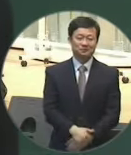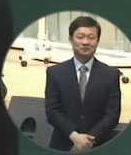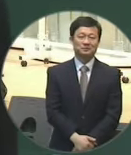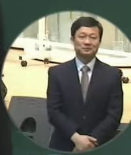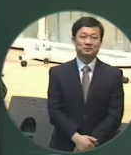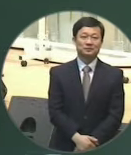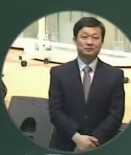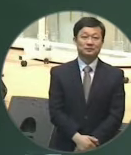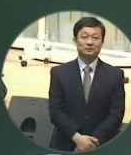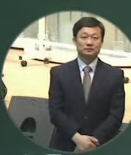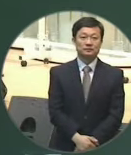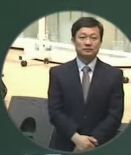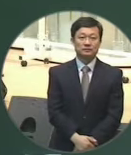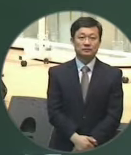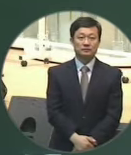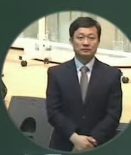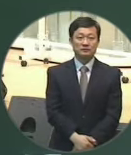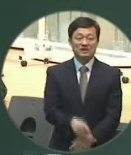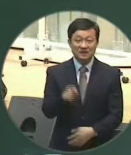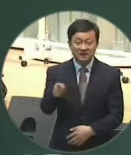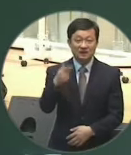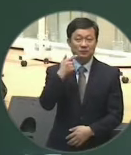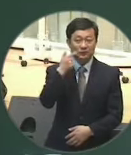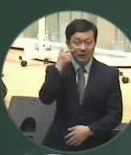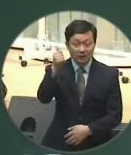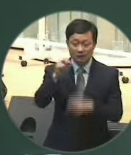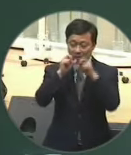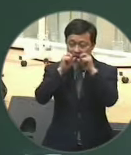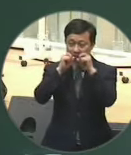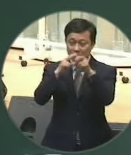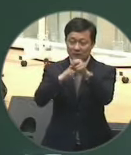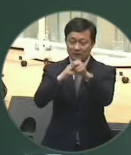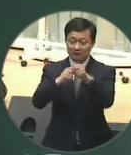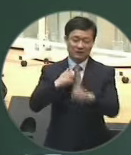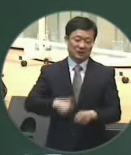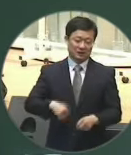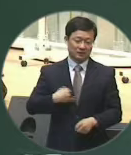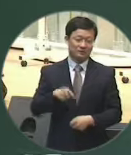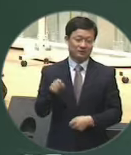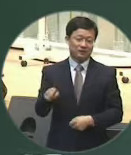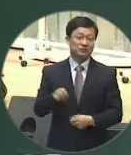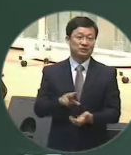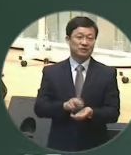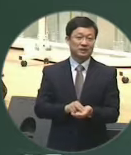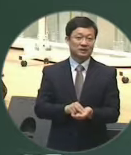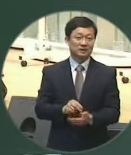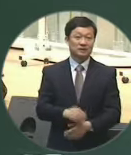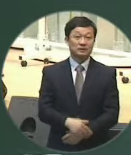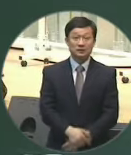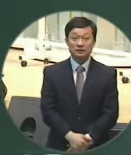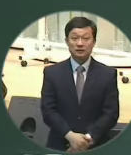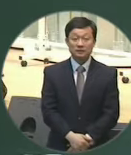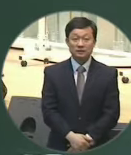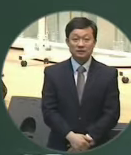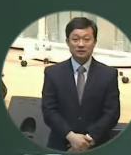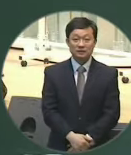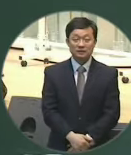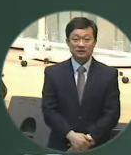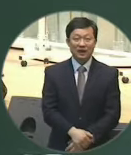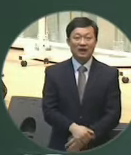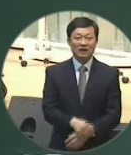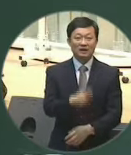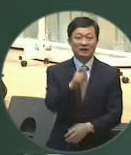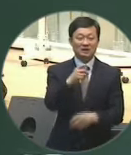really struggling a lot. 문제는 그 자녀들입니다. And the problem is the children. 제3문화권에